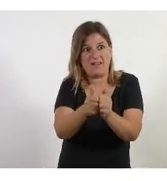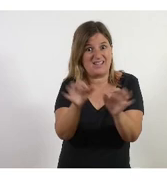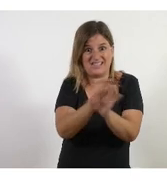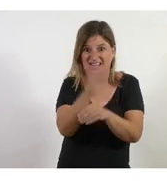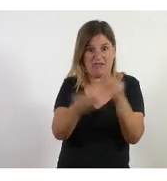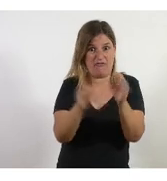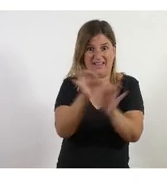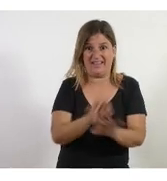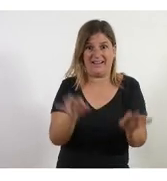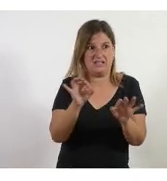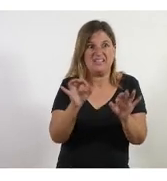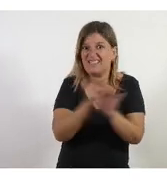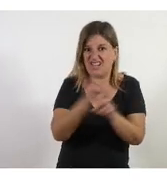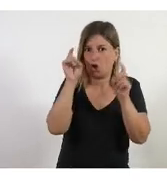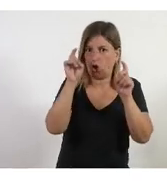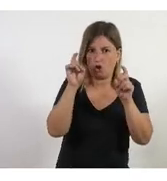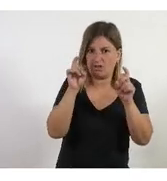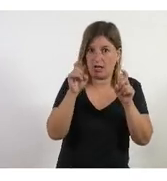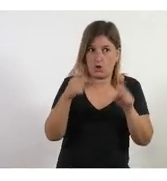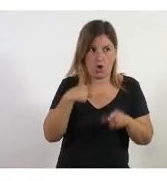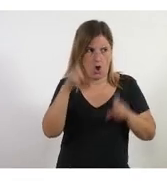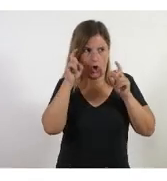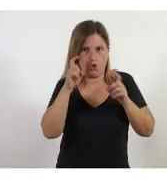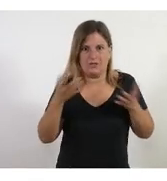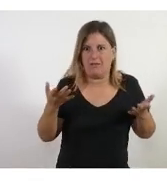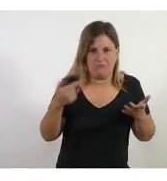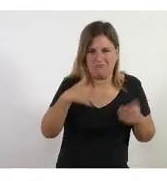res, sense donar consells. Qui sóc jo per donar un consell?